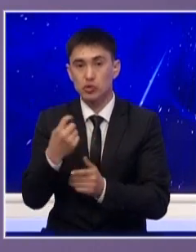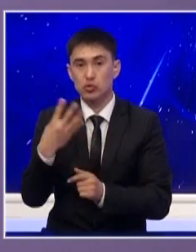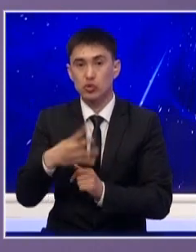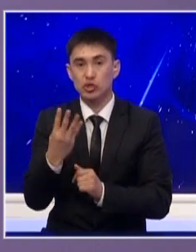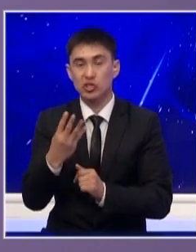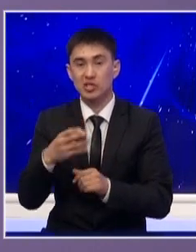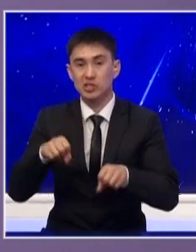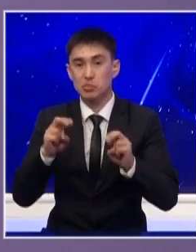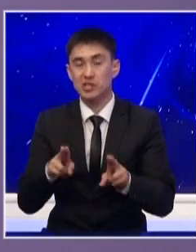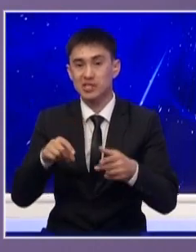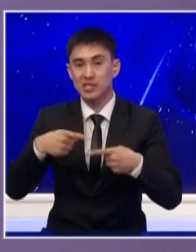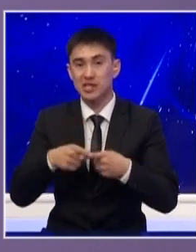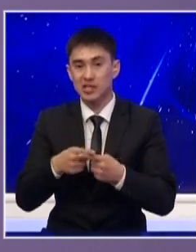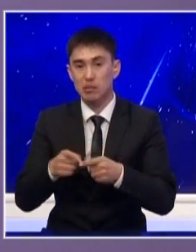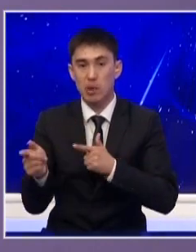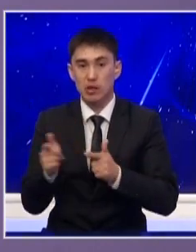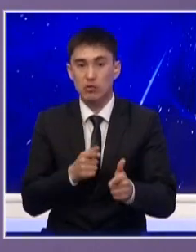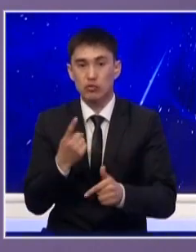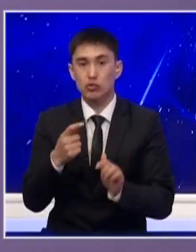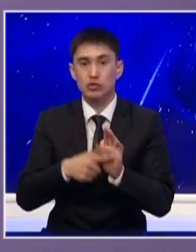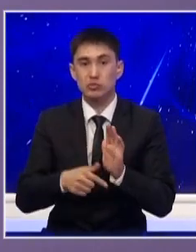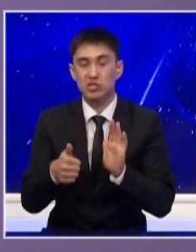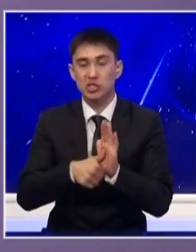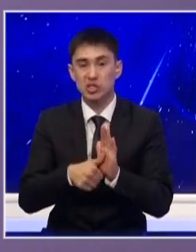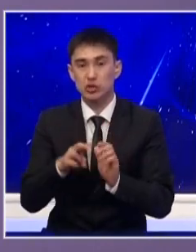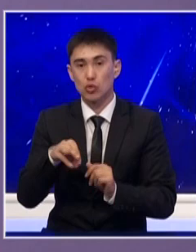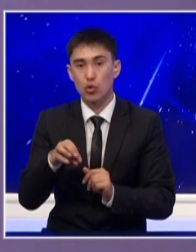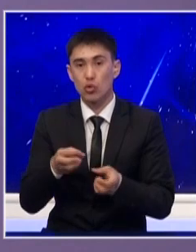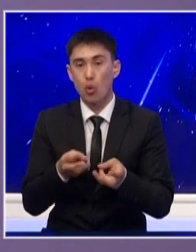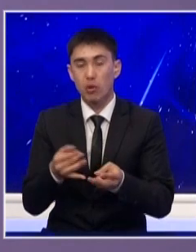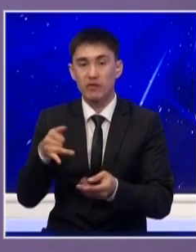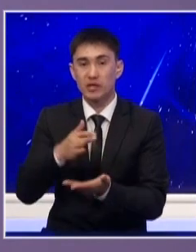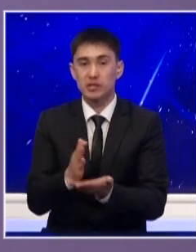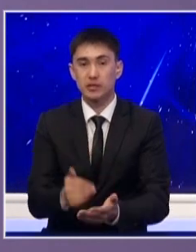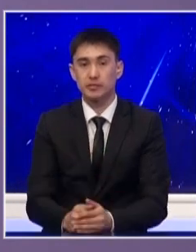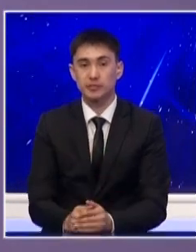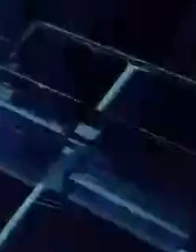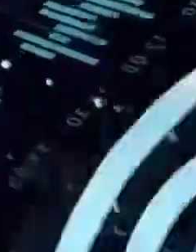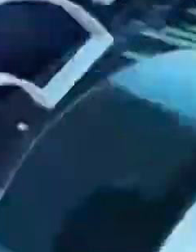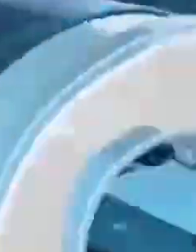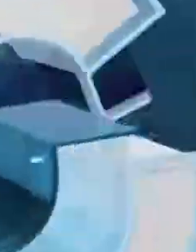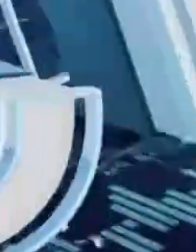144 единицы спецтехники, подготовлено 176 тонн топлива.